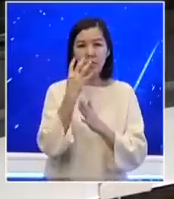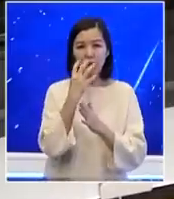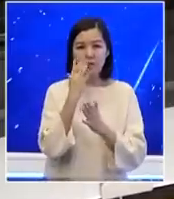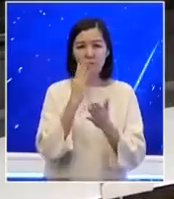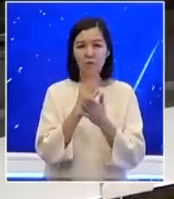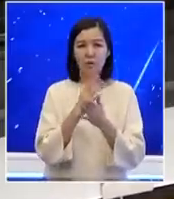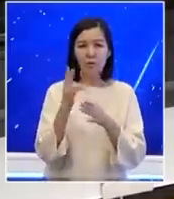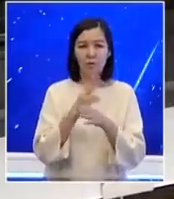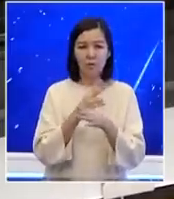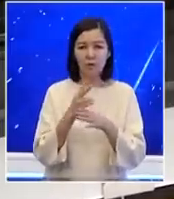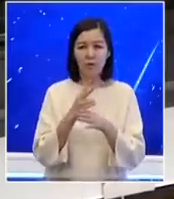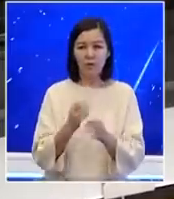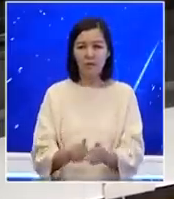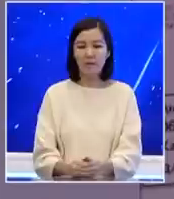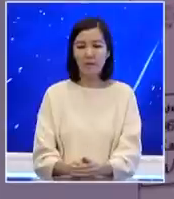түнде...